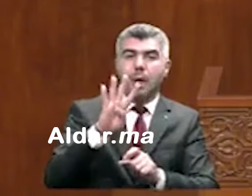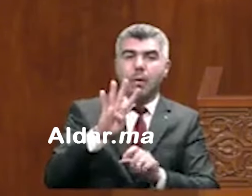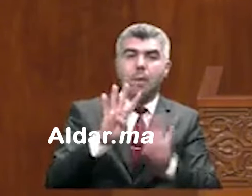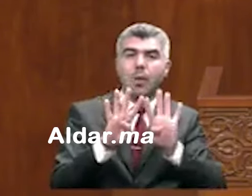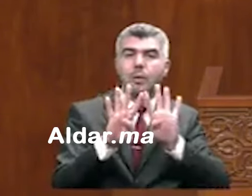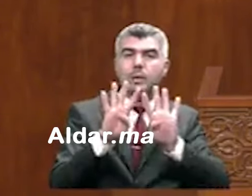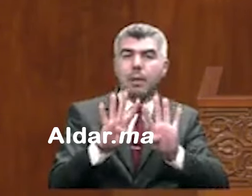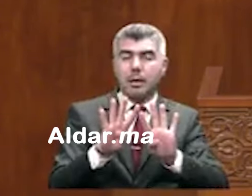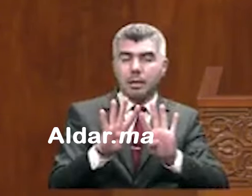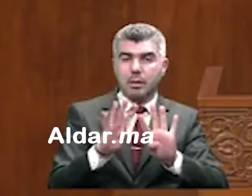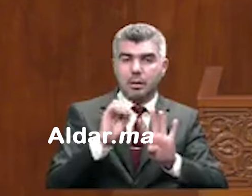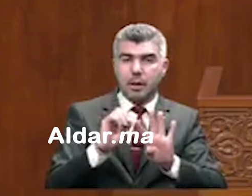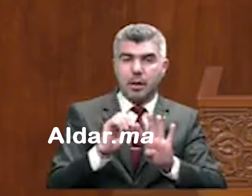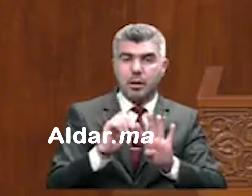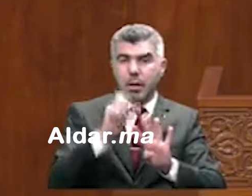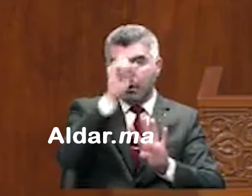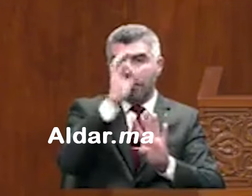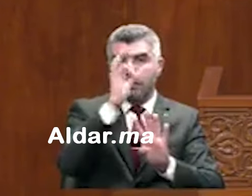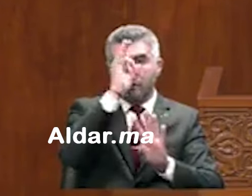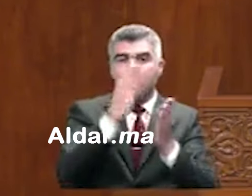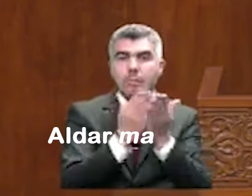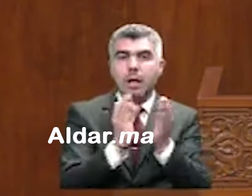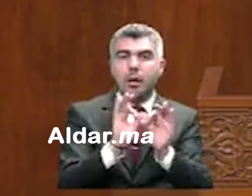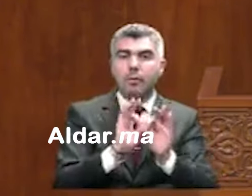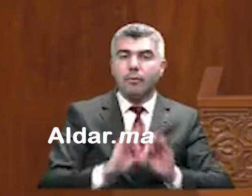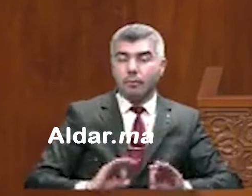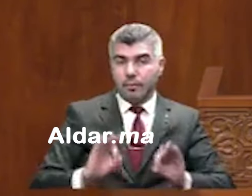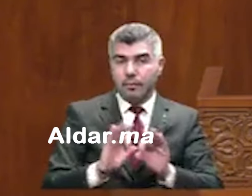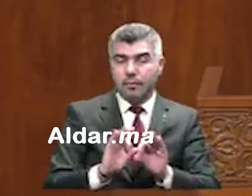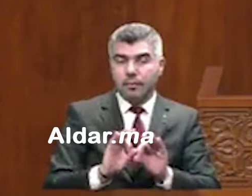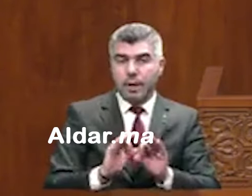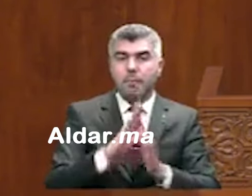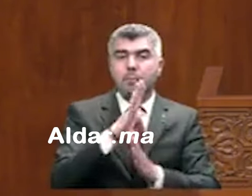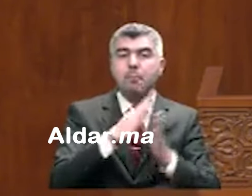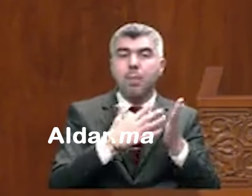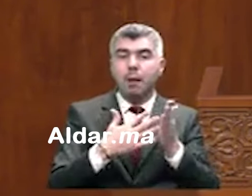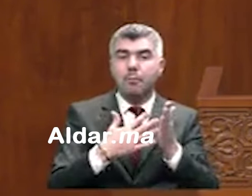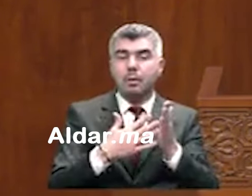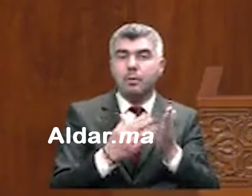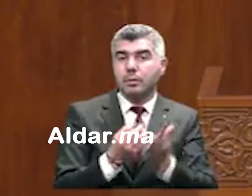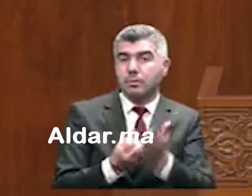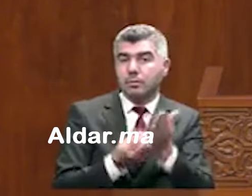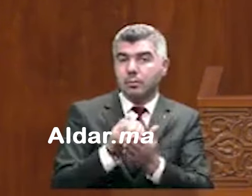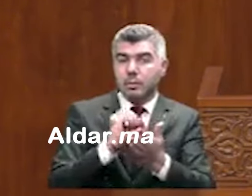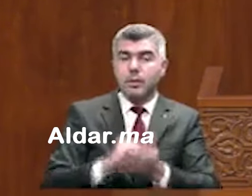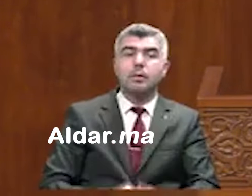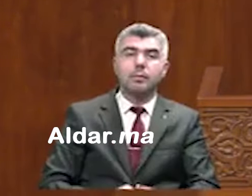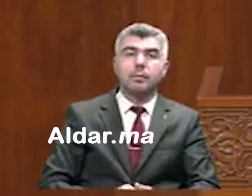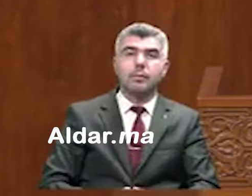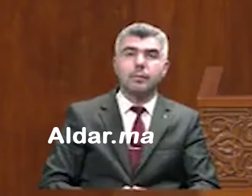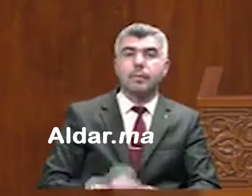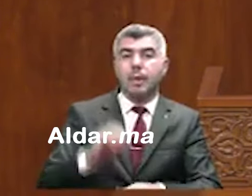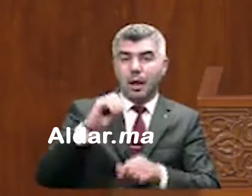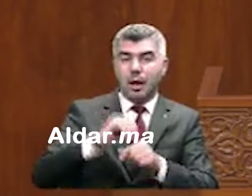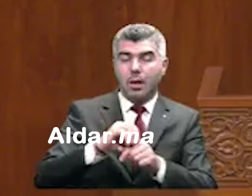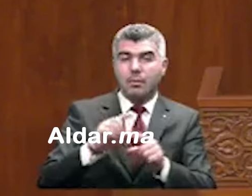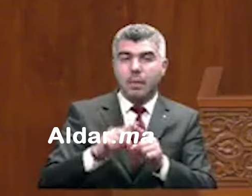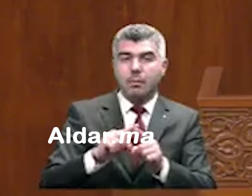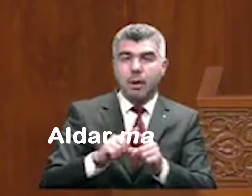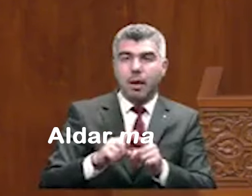سجينا اميا برنامج محو الاميه الوظيفي يهدف الى تطوير المهارات